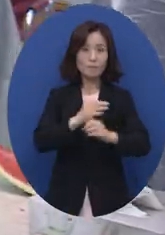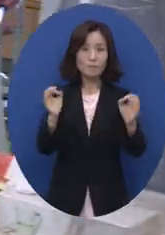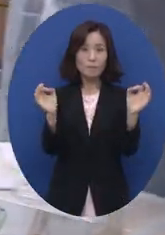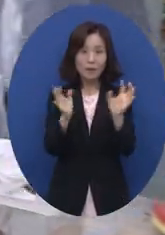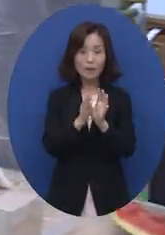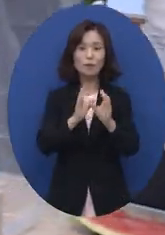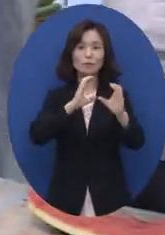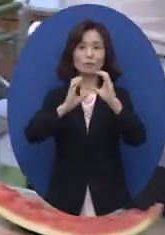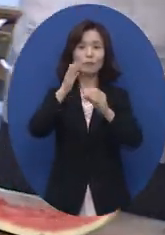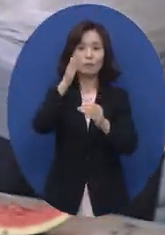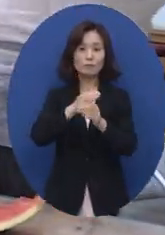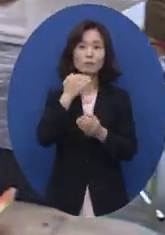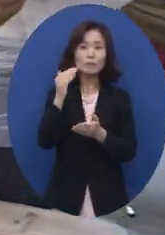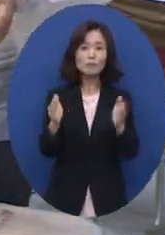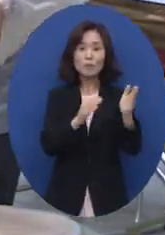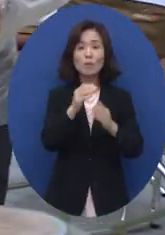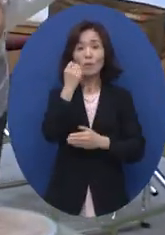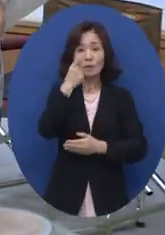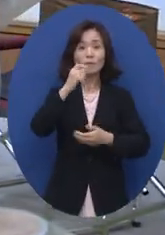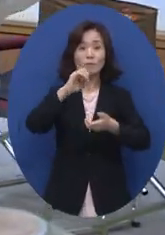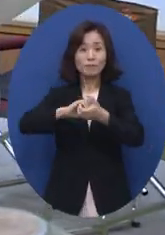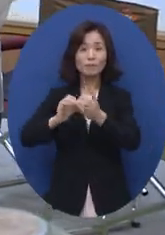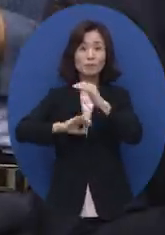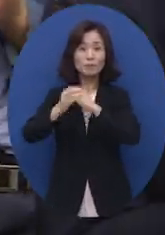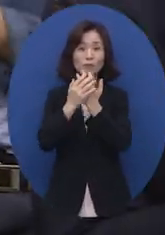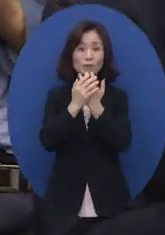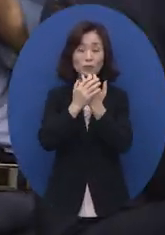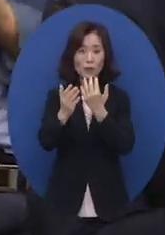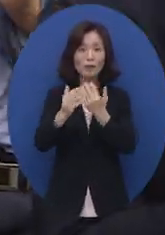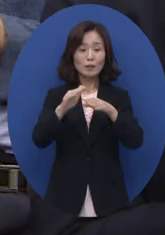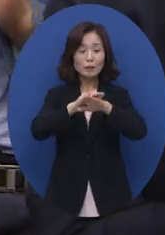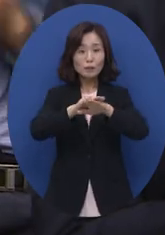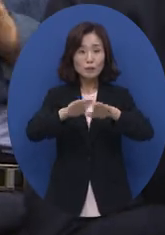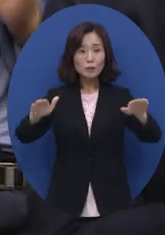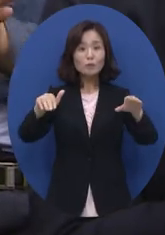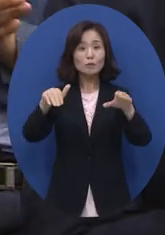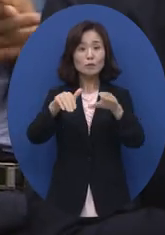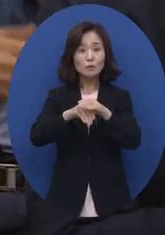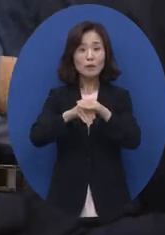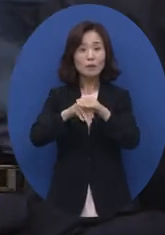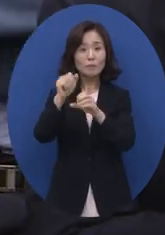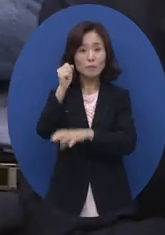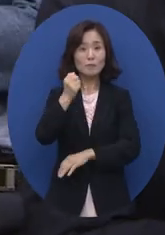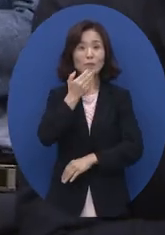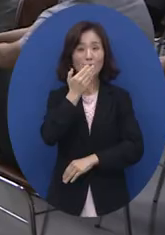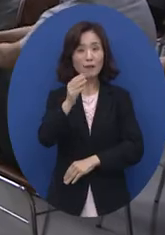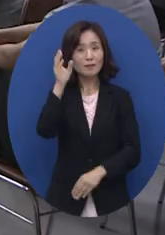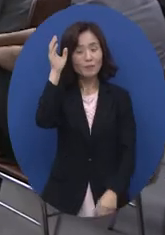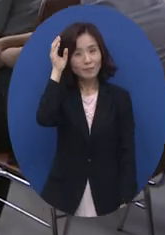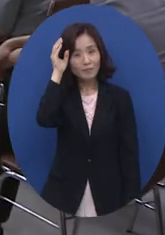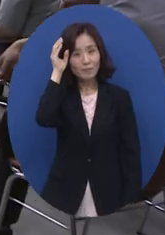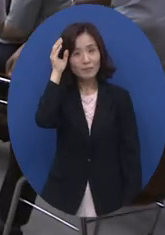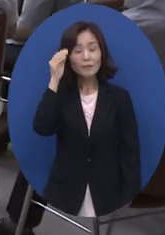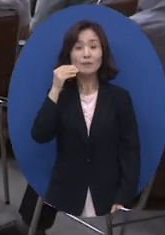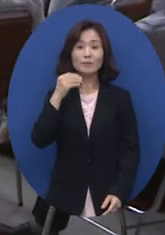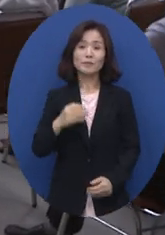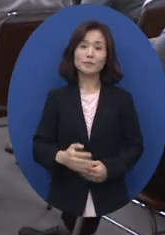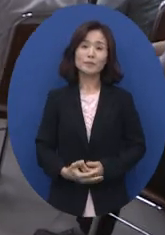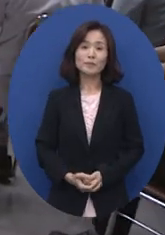덩이 더 원래 조회 경직된 공직사회 수평적 문화가 뿌리 내리는 계기가 될 지 주목됩니다 경기